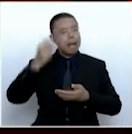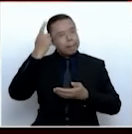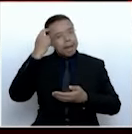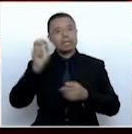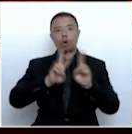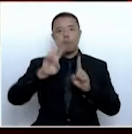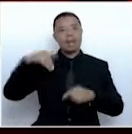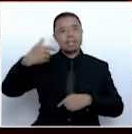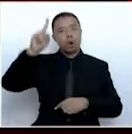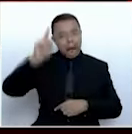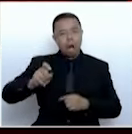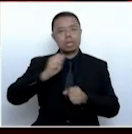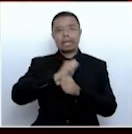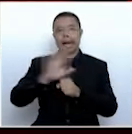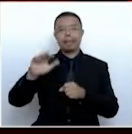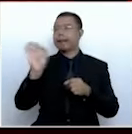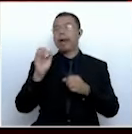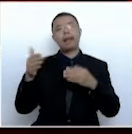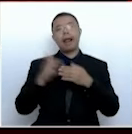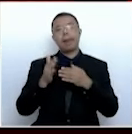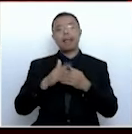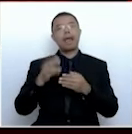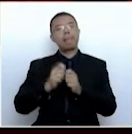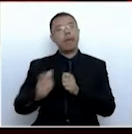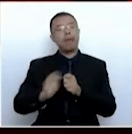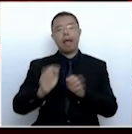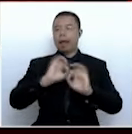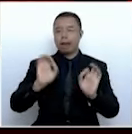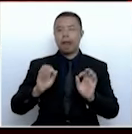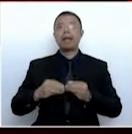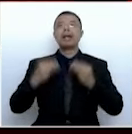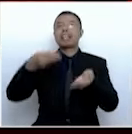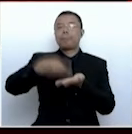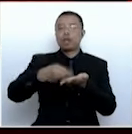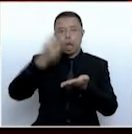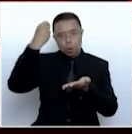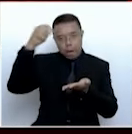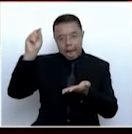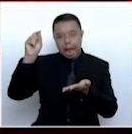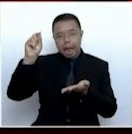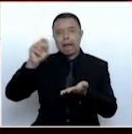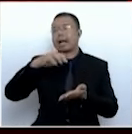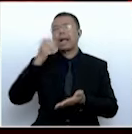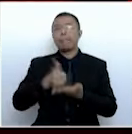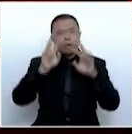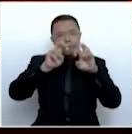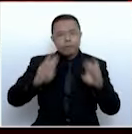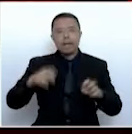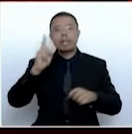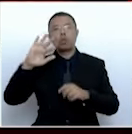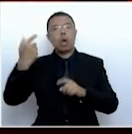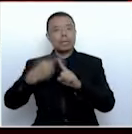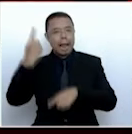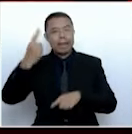tuntas 12 tahun tanpa kendala biaya. Kami sediakan beasiswa kuliah tidak perlu verifikasi tiap